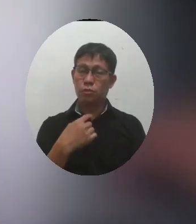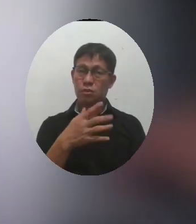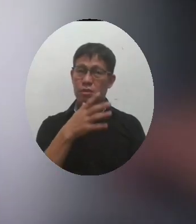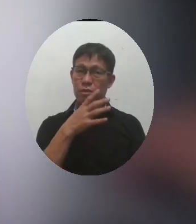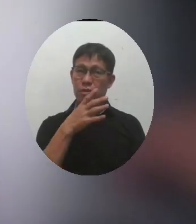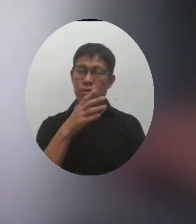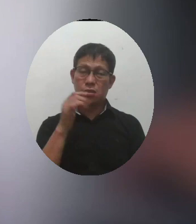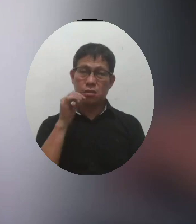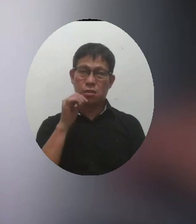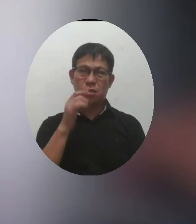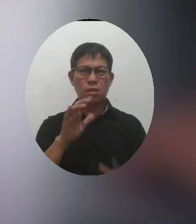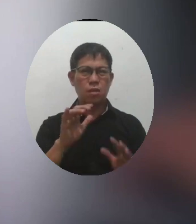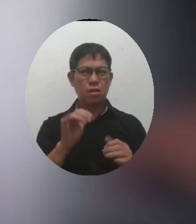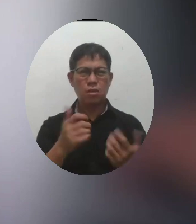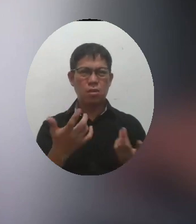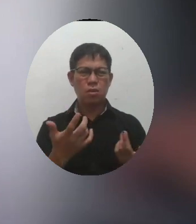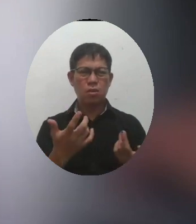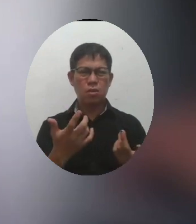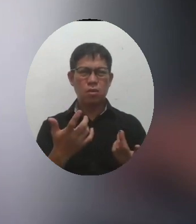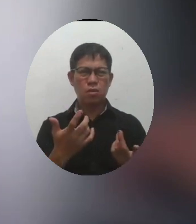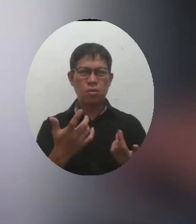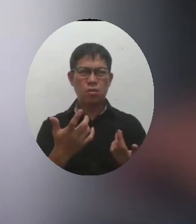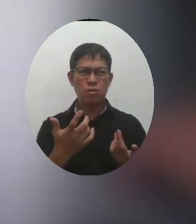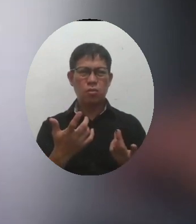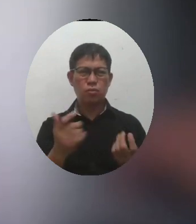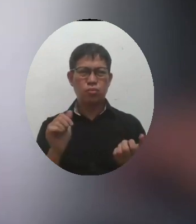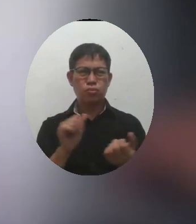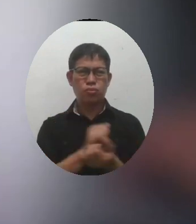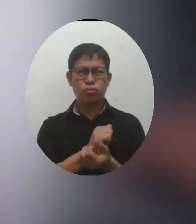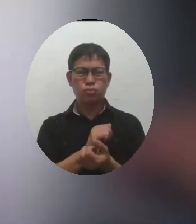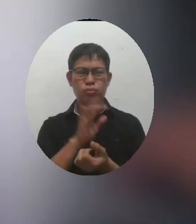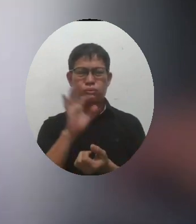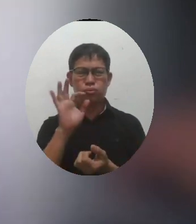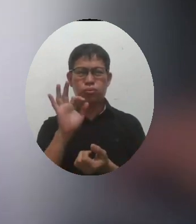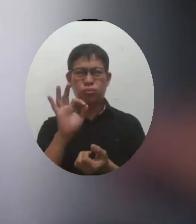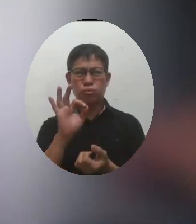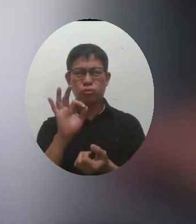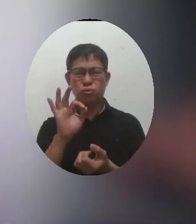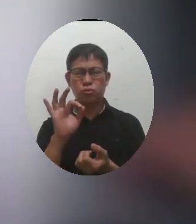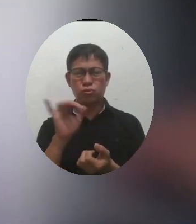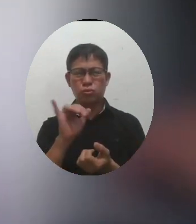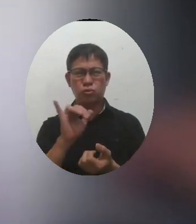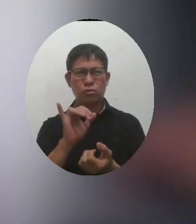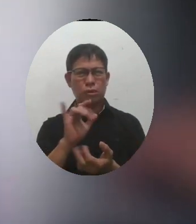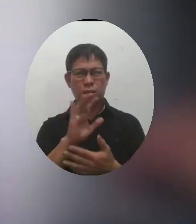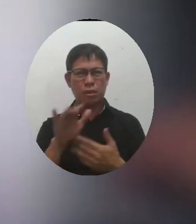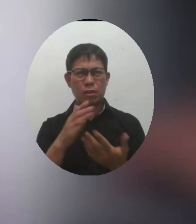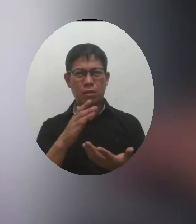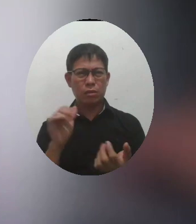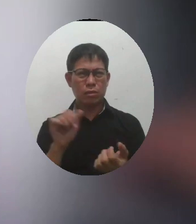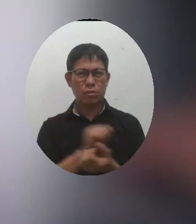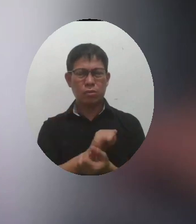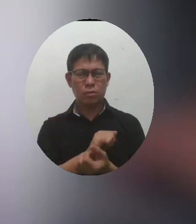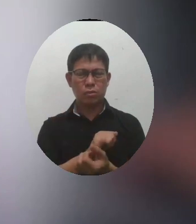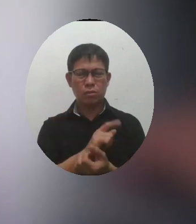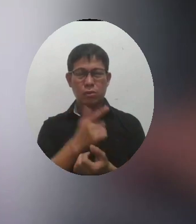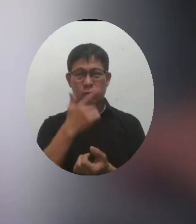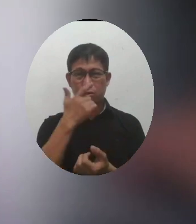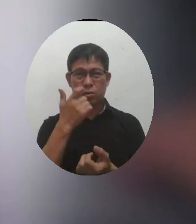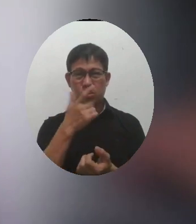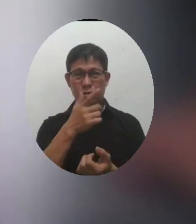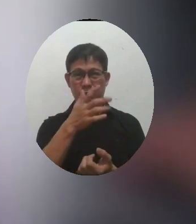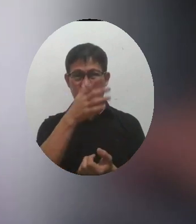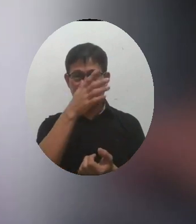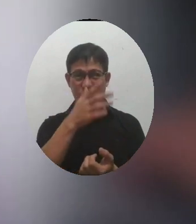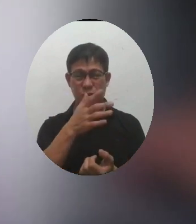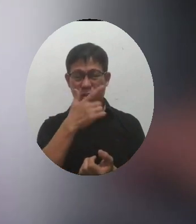Nasabi sa amin ni Nanay Arlene kung paano halos masayid ang kanilang pera at resources ng